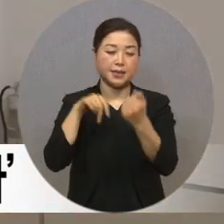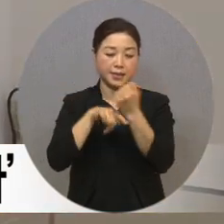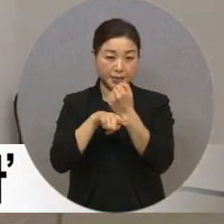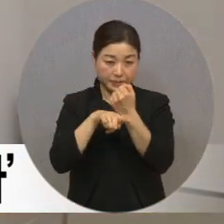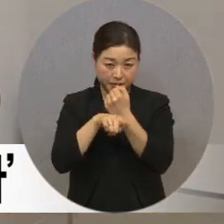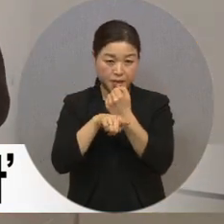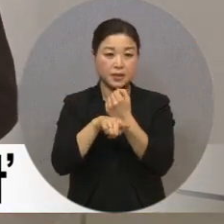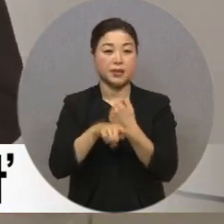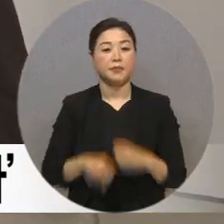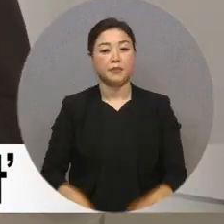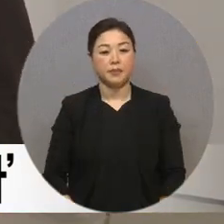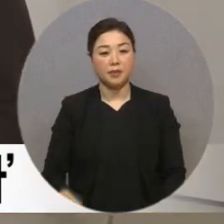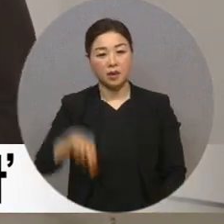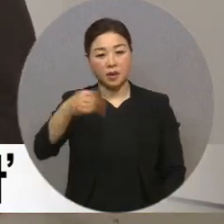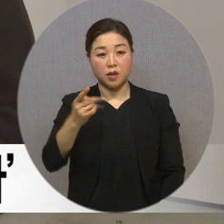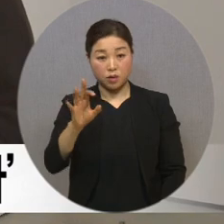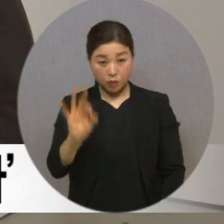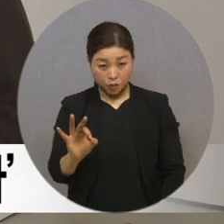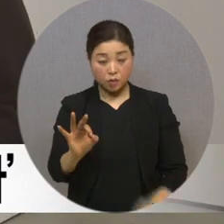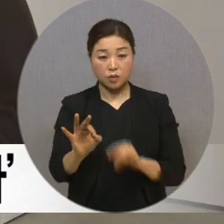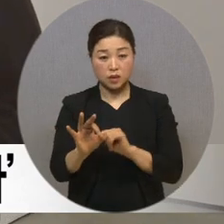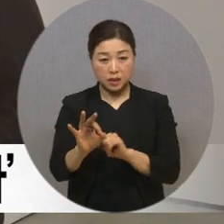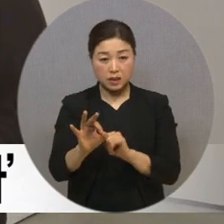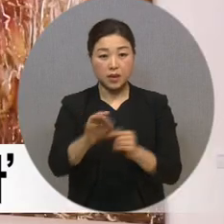지문을 찍듯 화폭에 새겨냅니다.